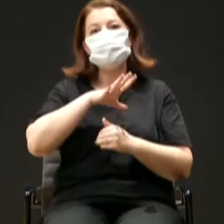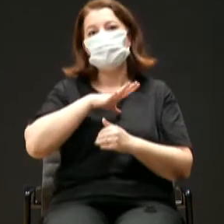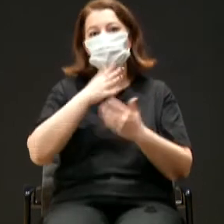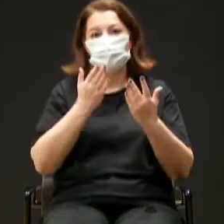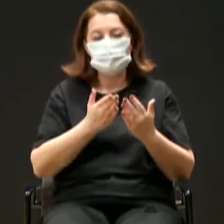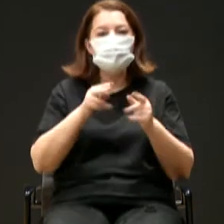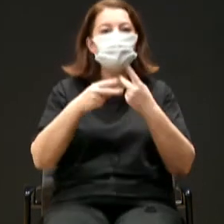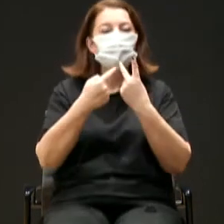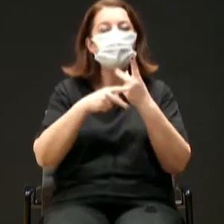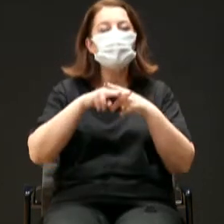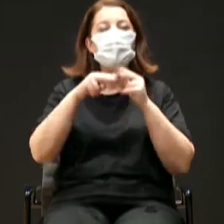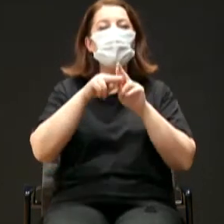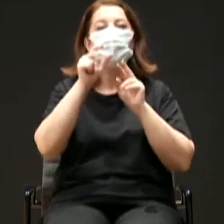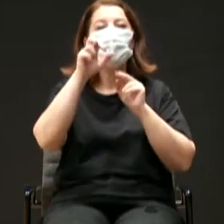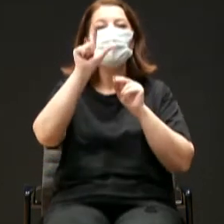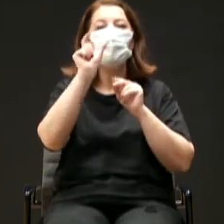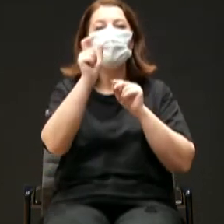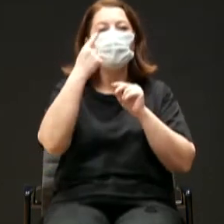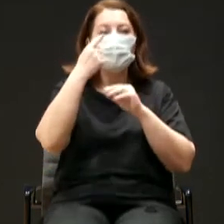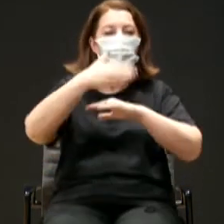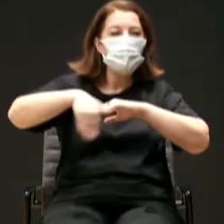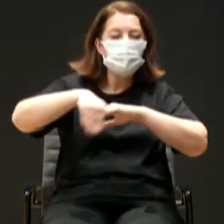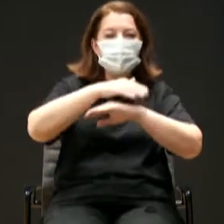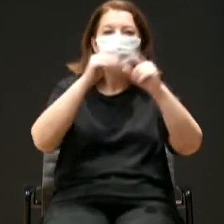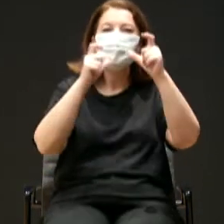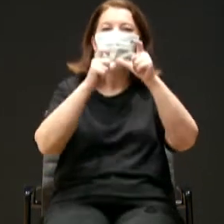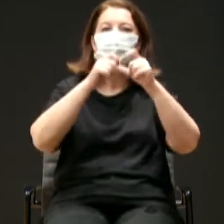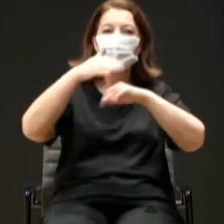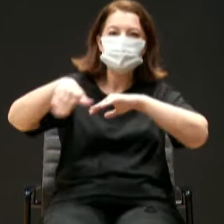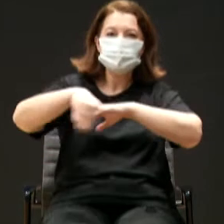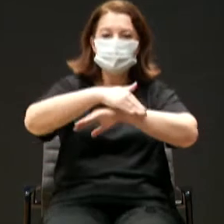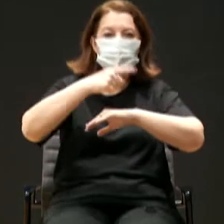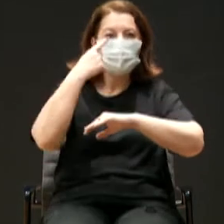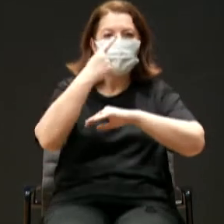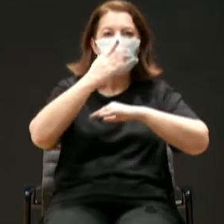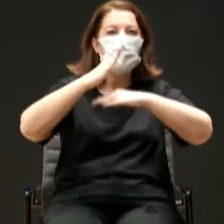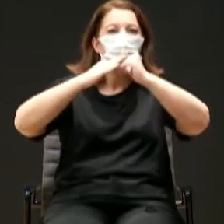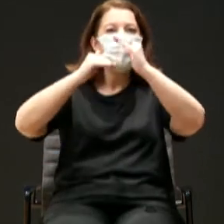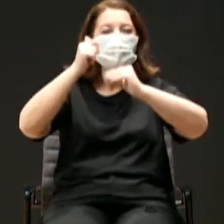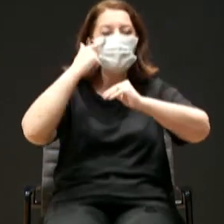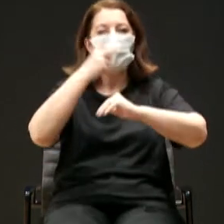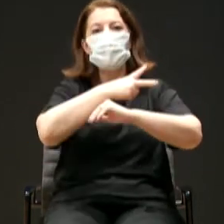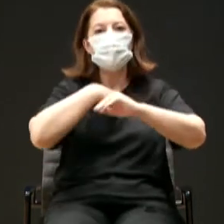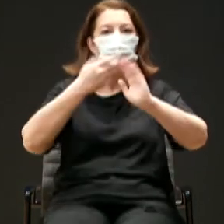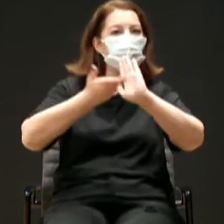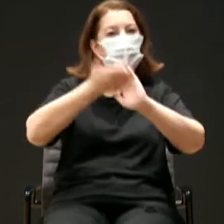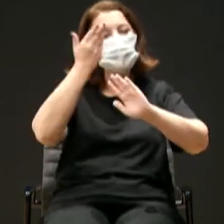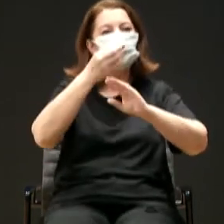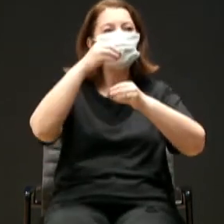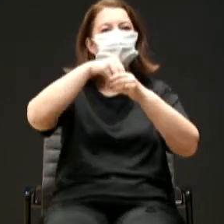Mahallesi Sancaktar Caddesi'nde mevcut tele duvarlar belediyemizce sökülerek yerine farklı bir uygulama